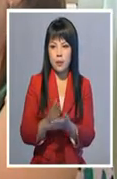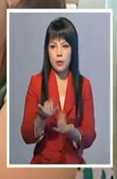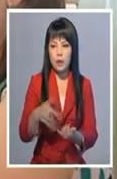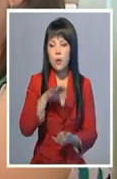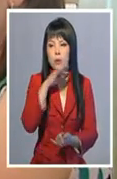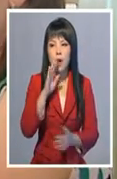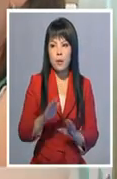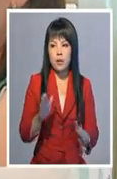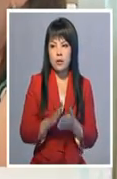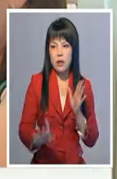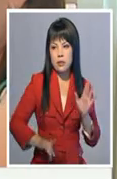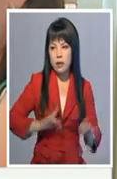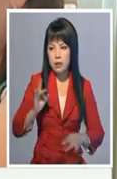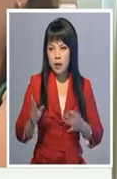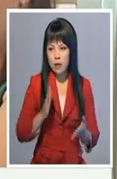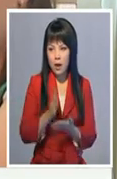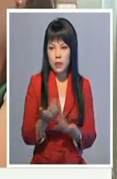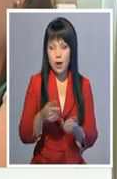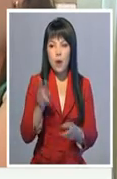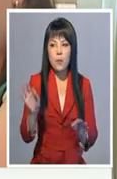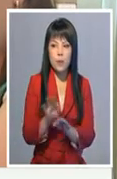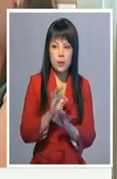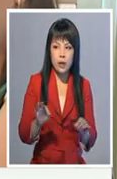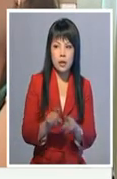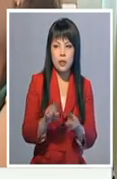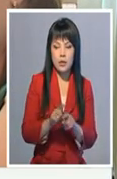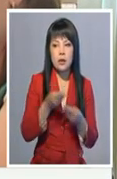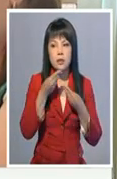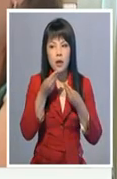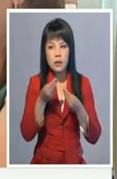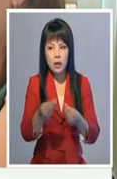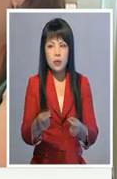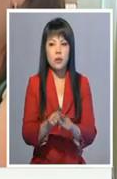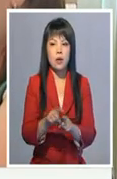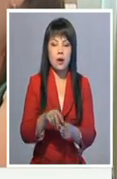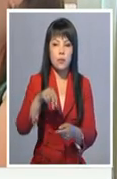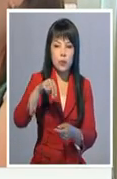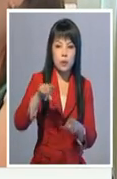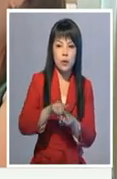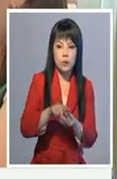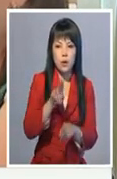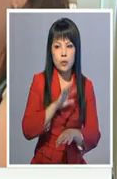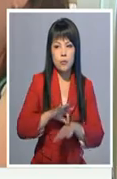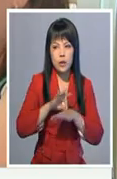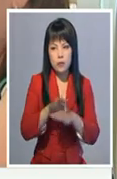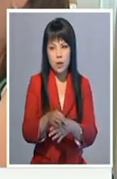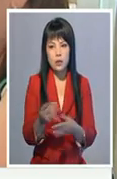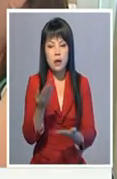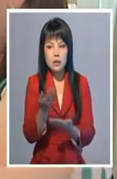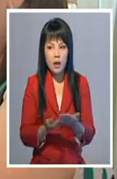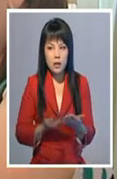агрессивный болып келеді. Сол кезде біз бұл балаларға музыка терапия арқылы, құм терапиясы арқылы жұмыс жасап, кішкене